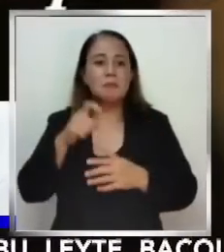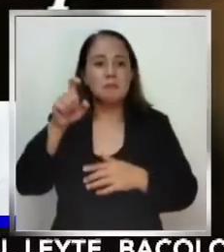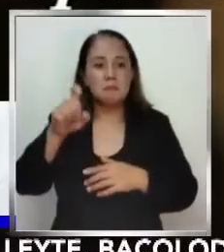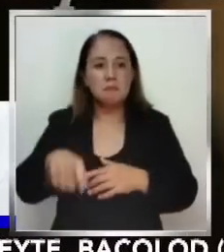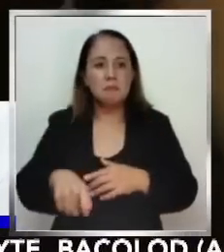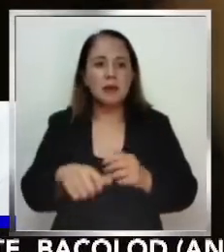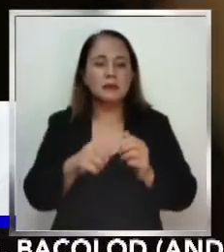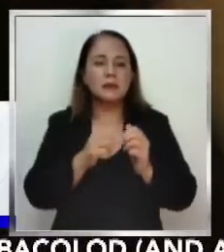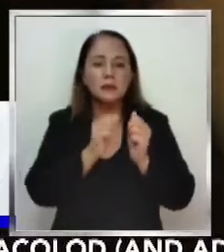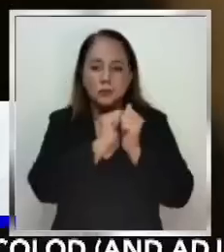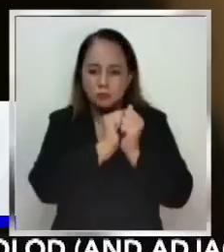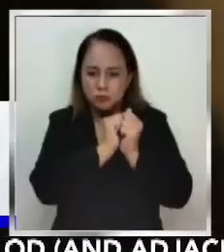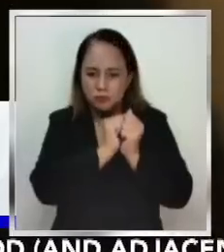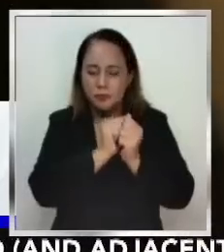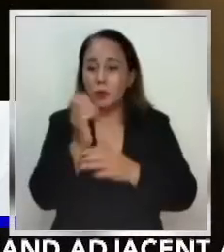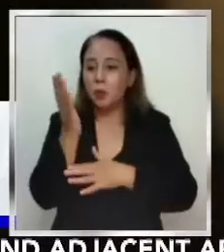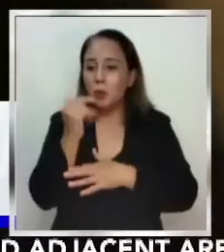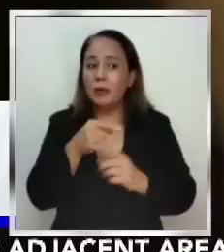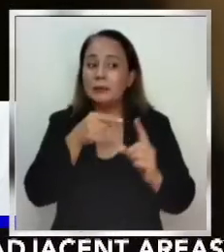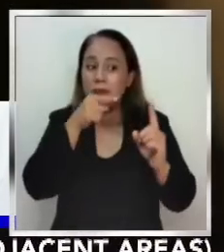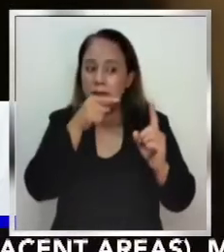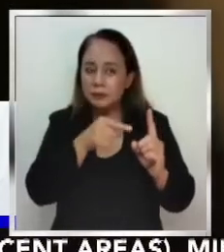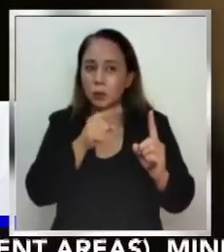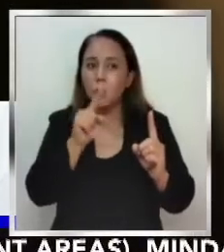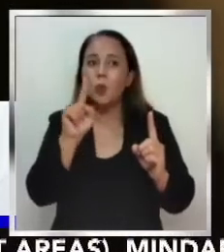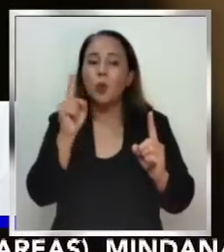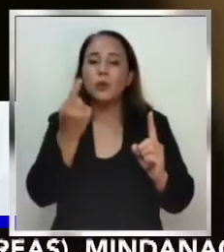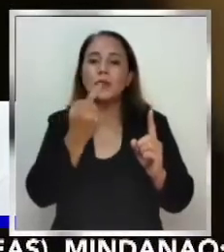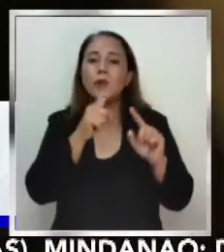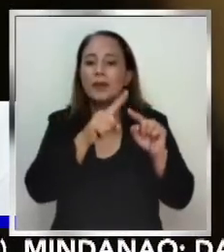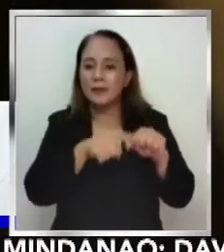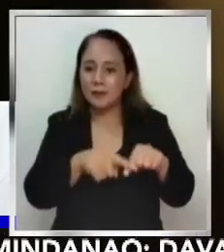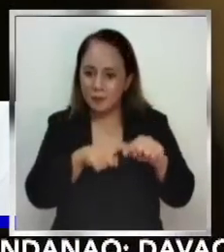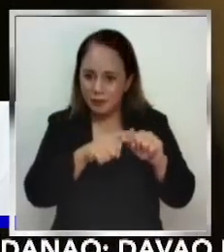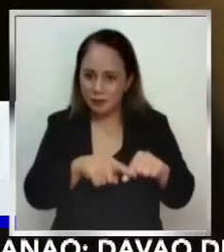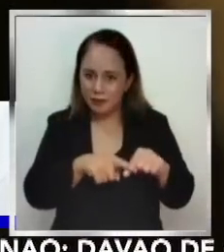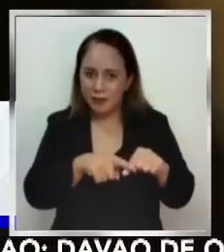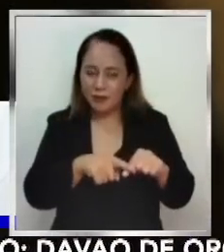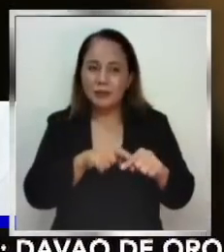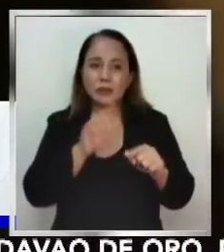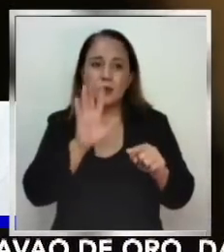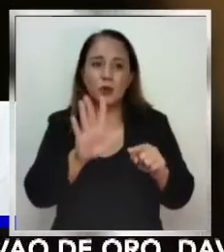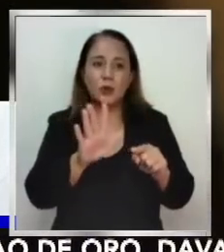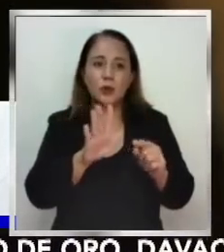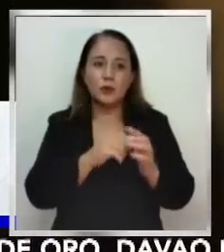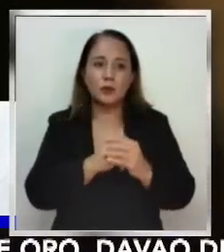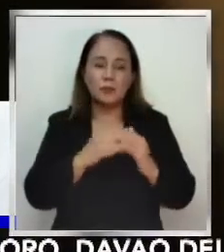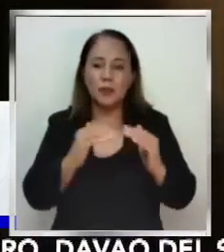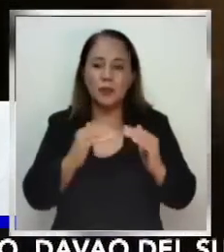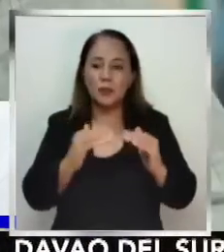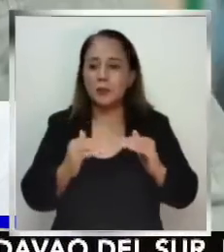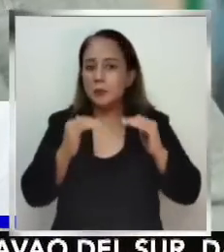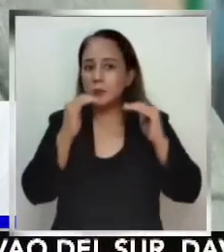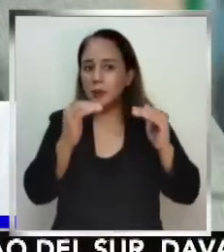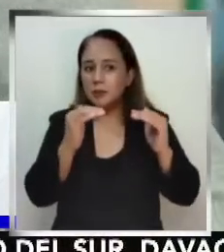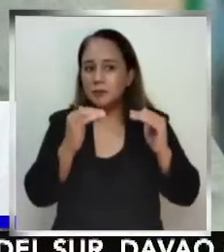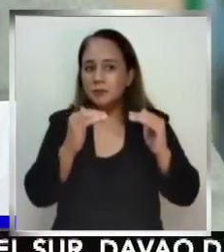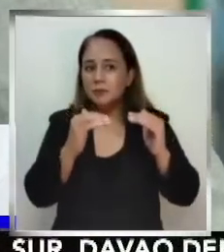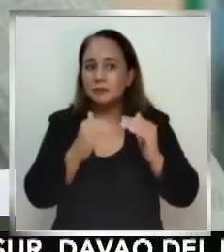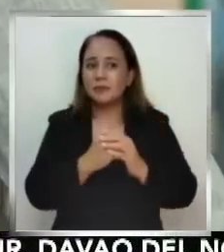kapitan dahil yan lamang ang iyong maaasahan sa iyong pag-angat at sa iyong pagbagsak.